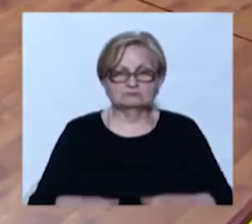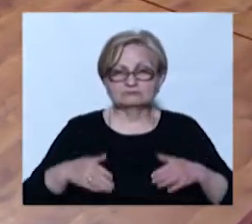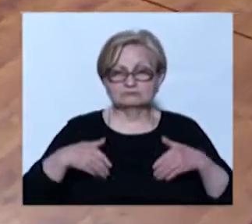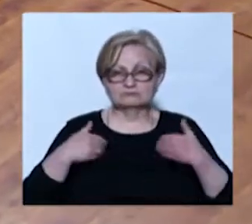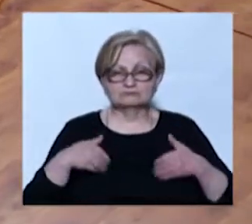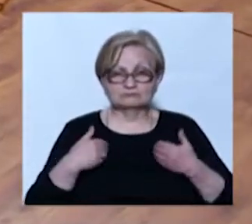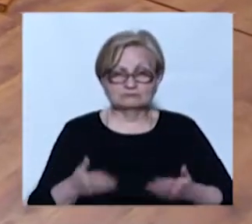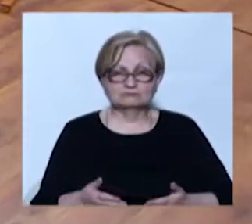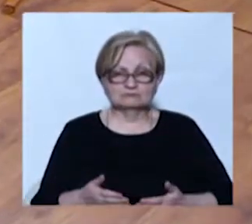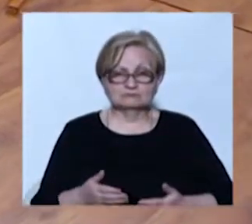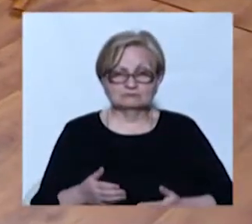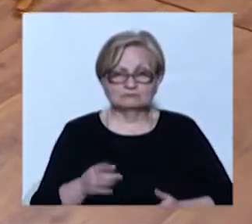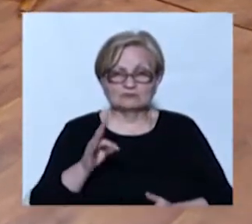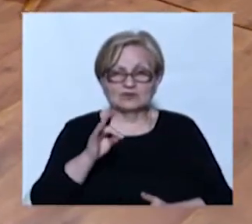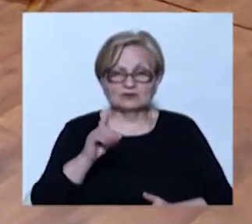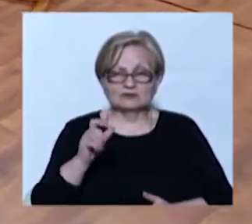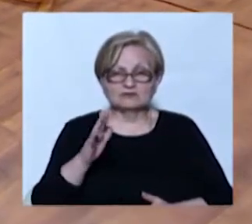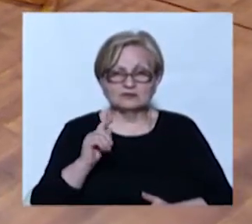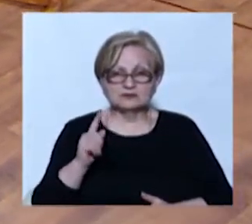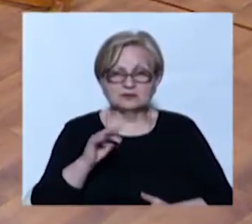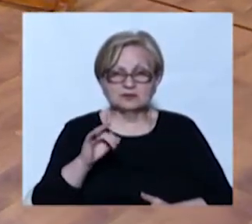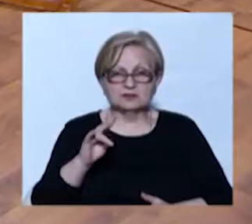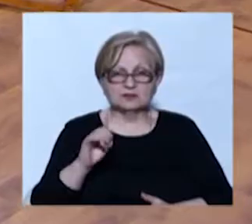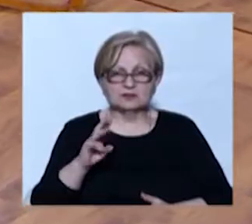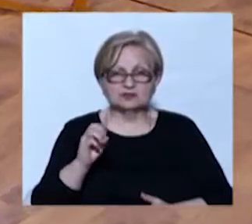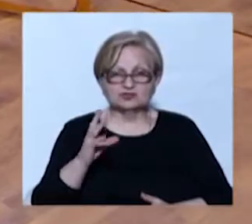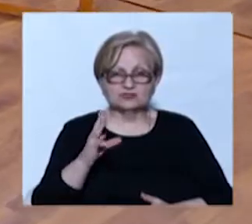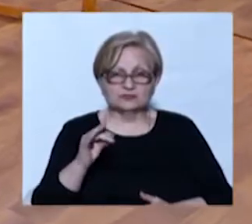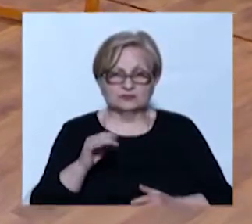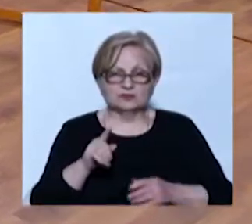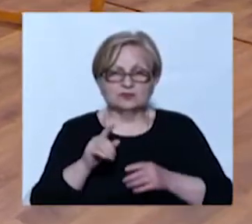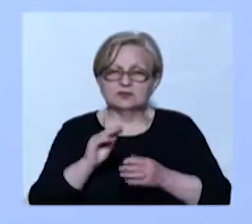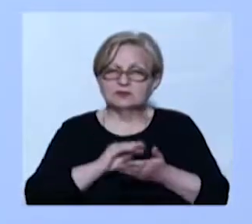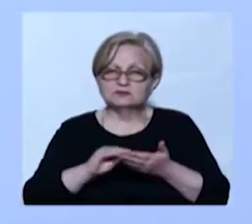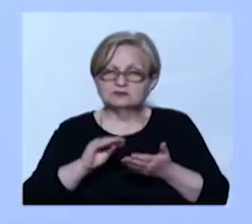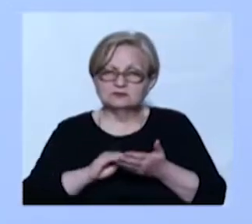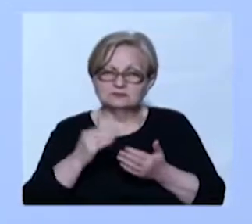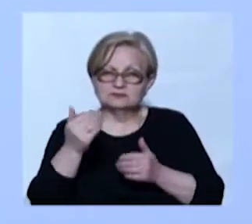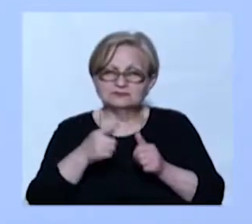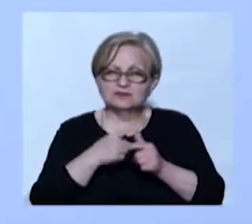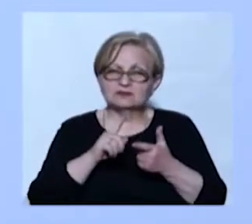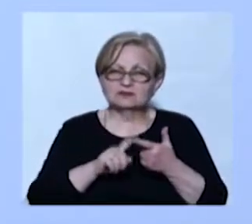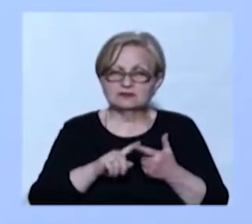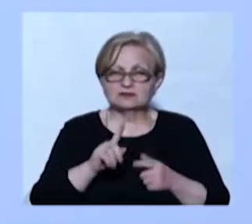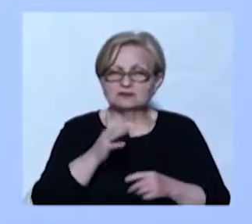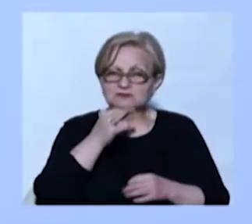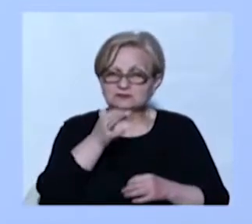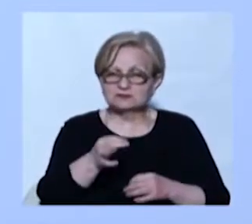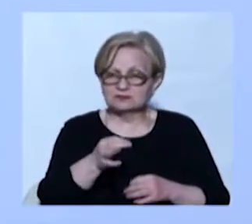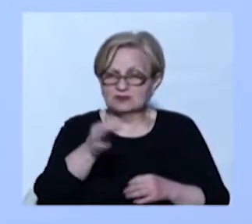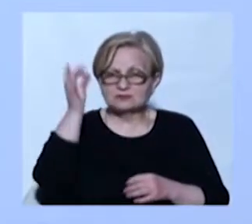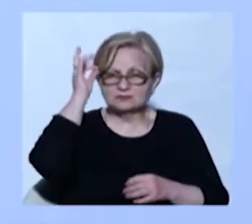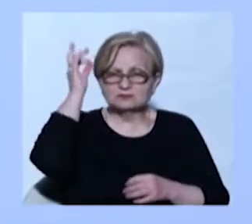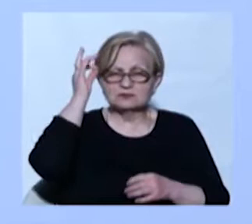Merhaba. Revaz İnanişvili. Razge ubneba am tserlis saheli da gvari. An raz